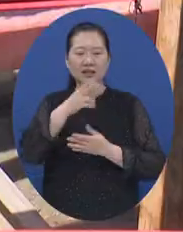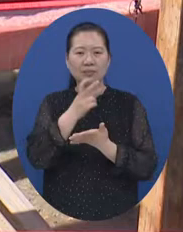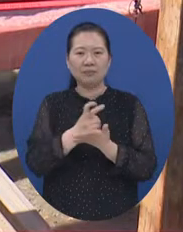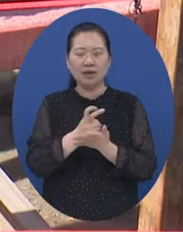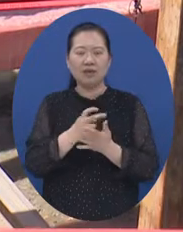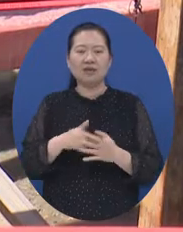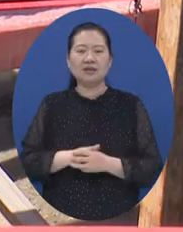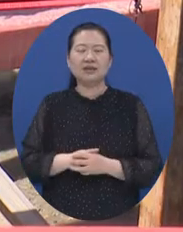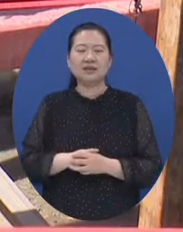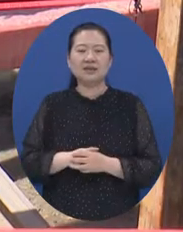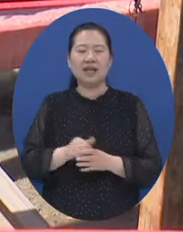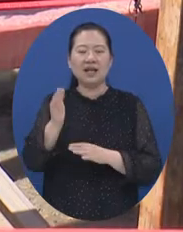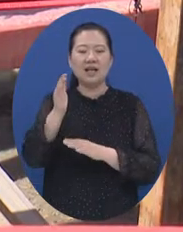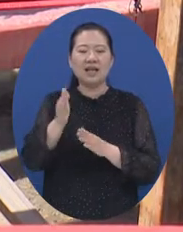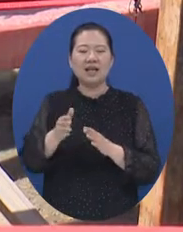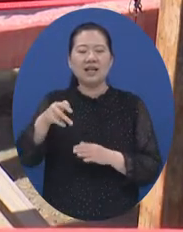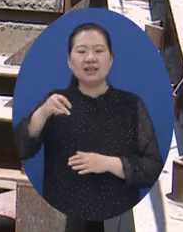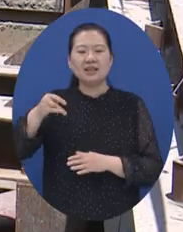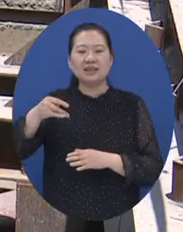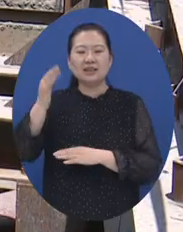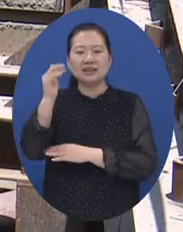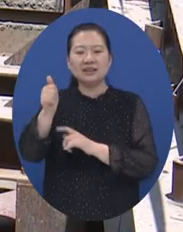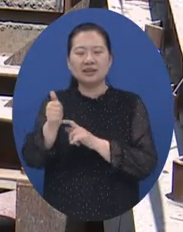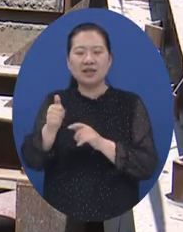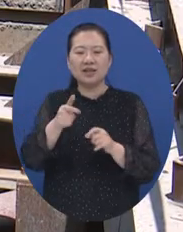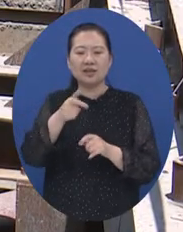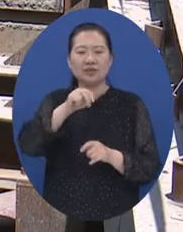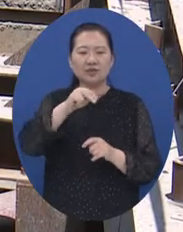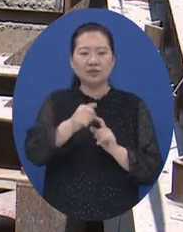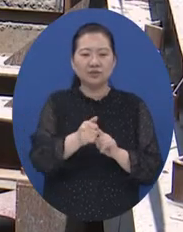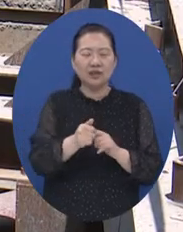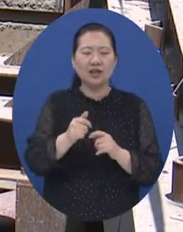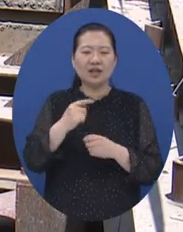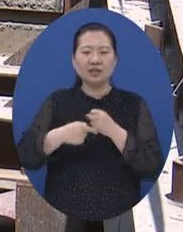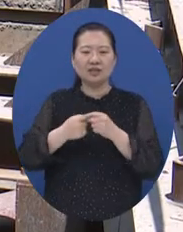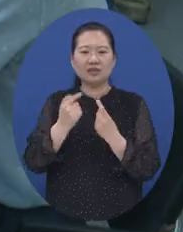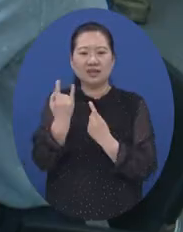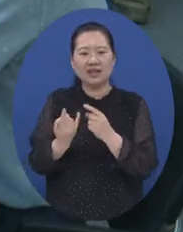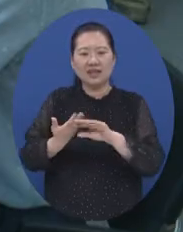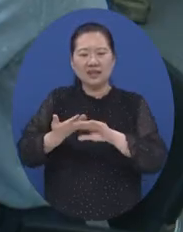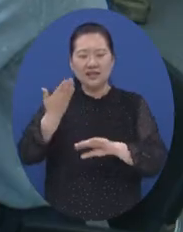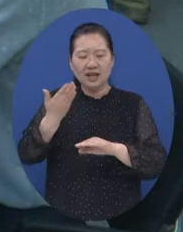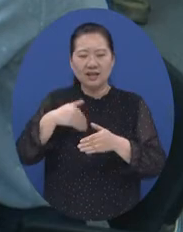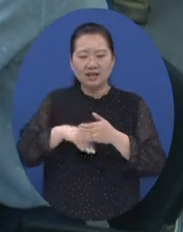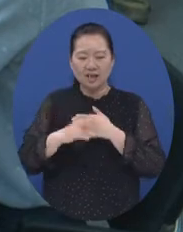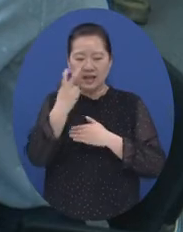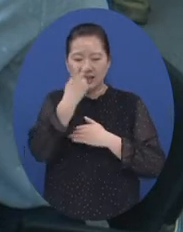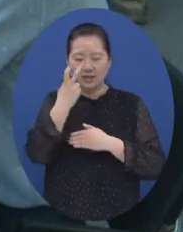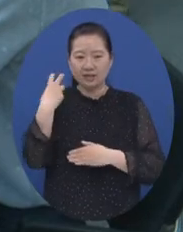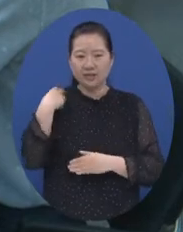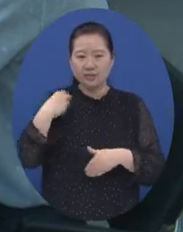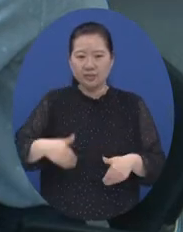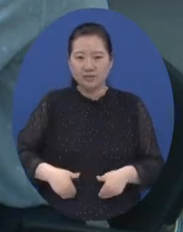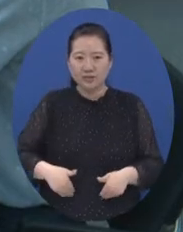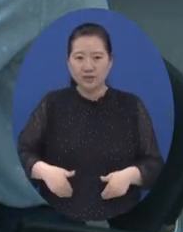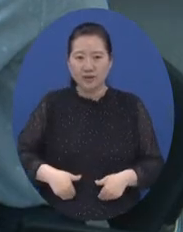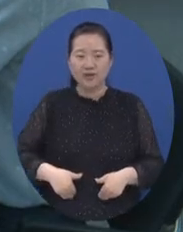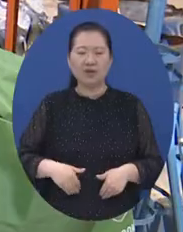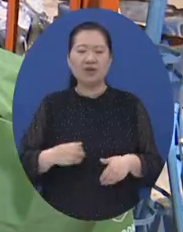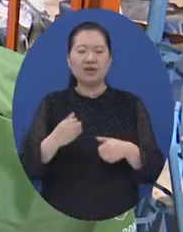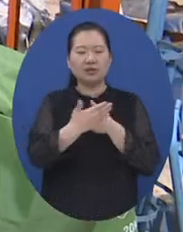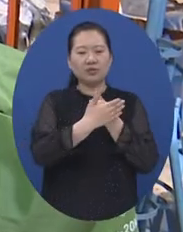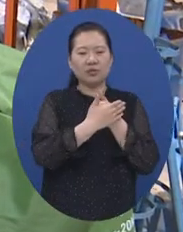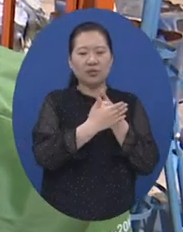시장 군수가 연 1회 이상 지하개발 사업장의 안전관리를 해야 합니다. 경기 지하안전지킴이의 자문